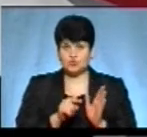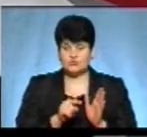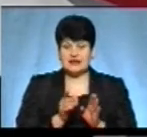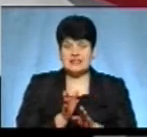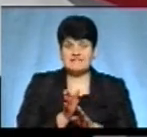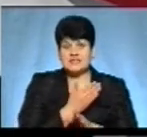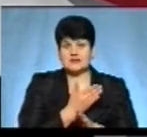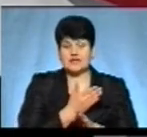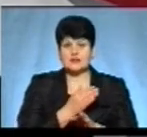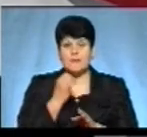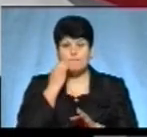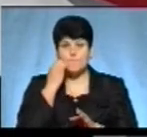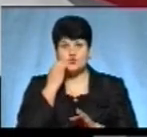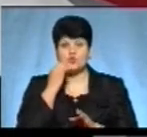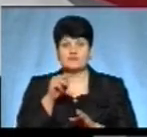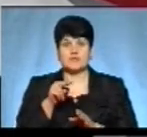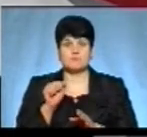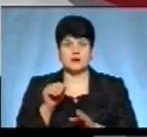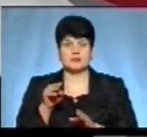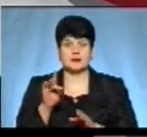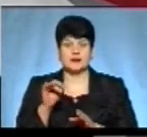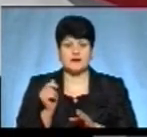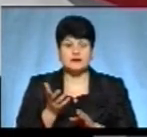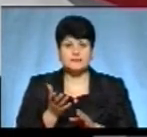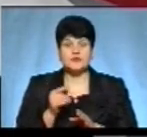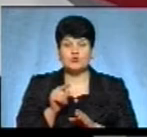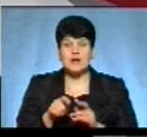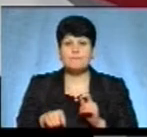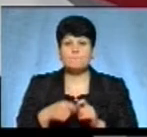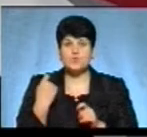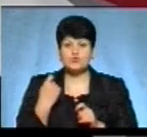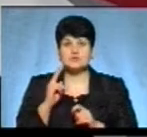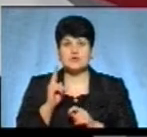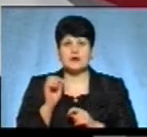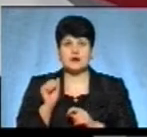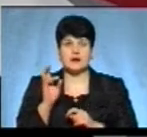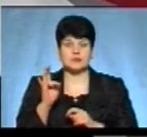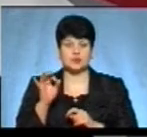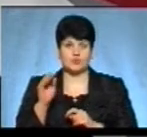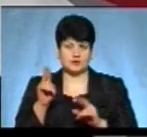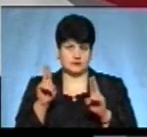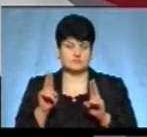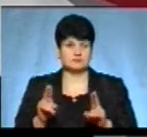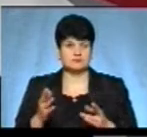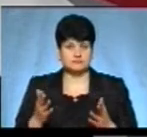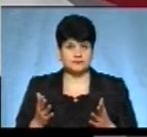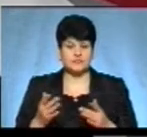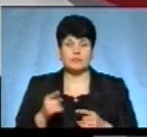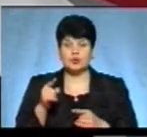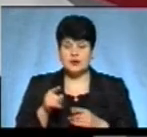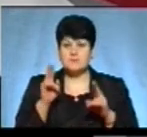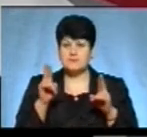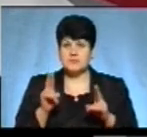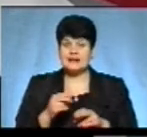відкинула додаток Московського патріархату. Цим саме вона порушила канони. Чому? Тому що канони